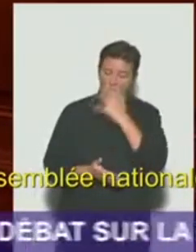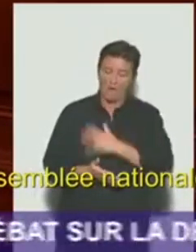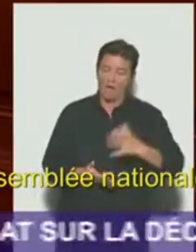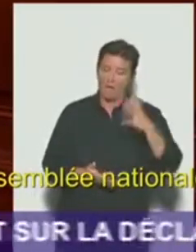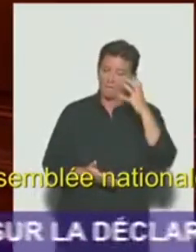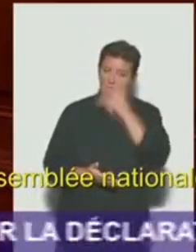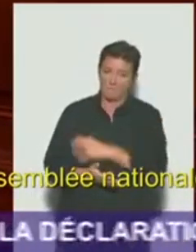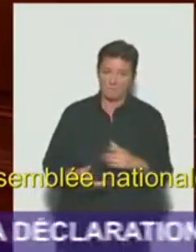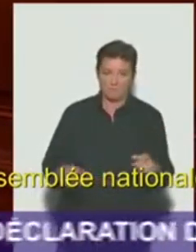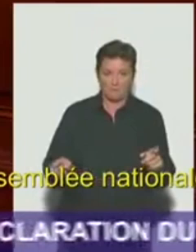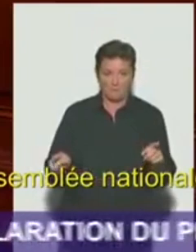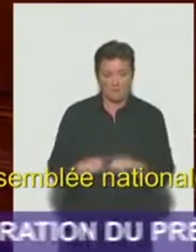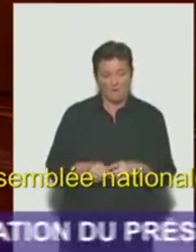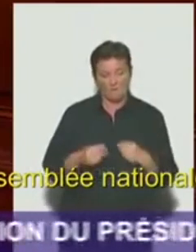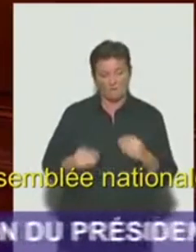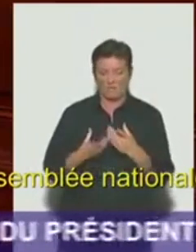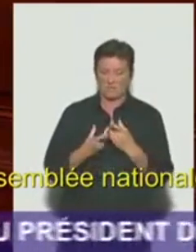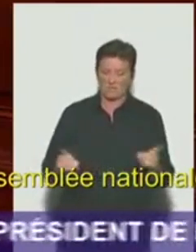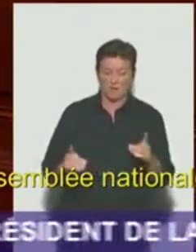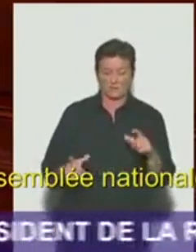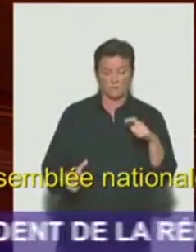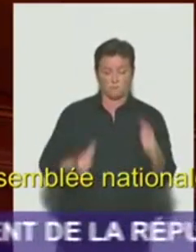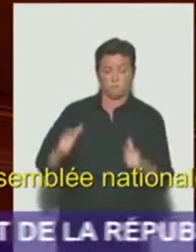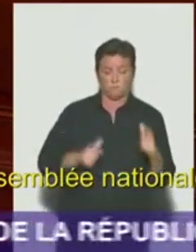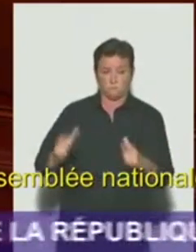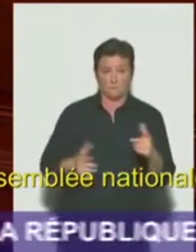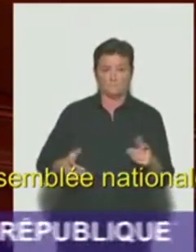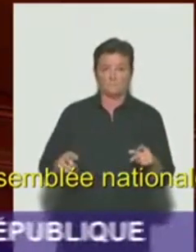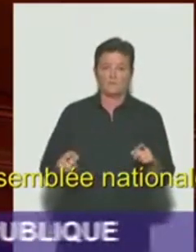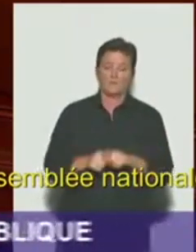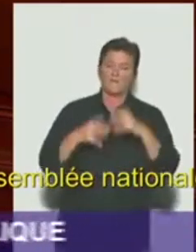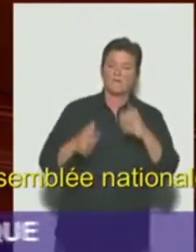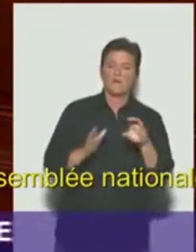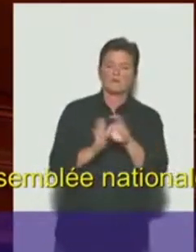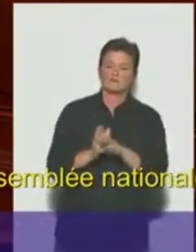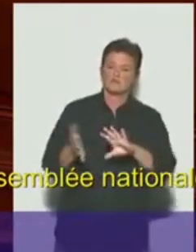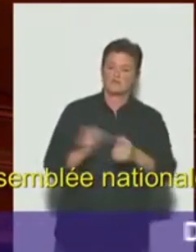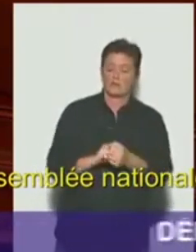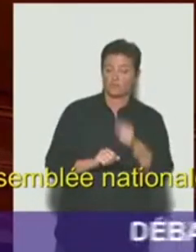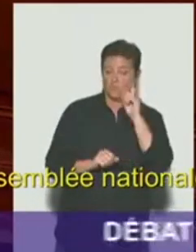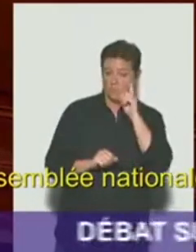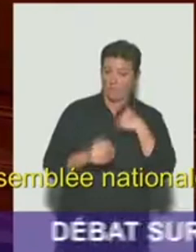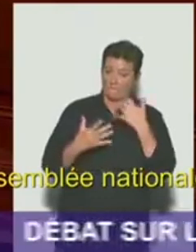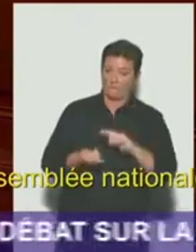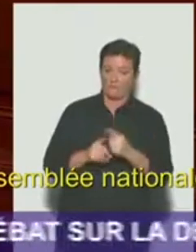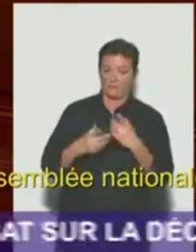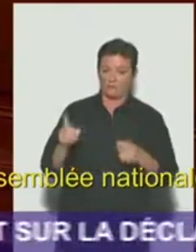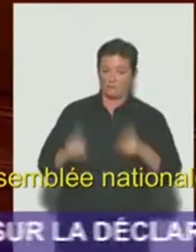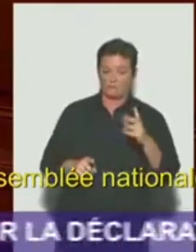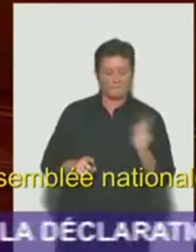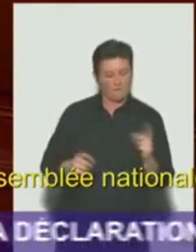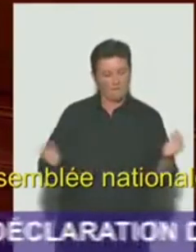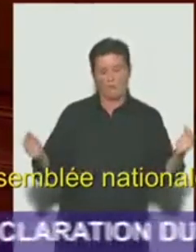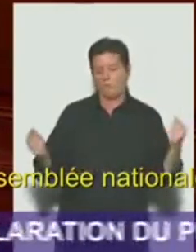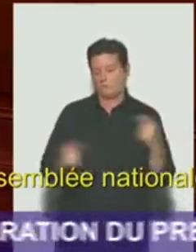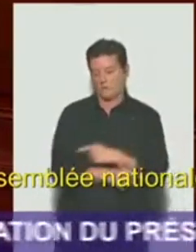régime, brutalisant la démocratie, l'objectif du lifting constitutionnel n'est pas de le démocratiser, il est au contraire